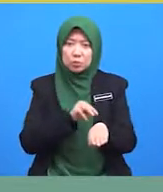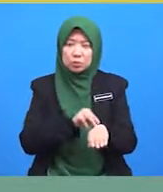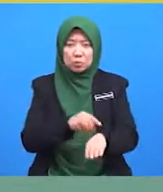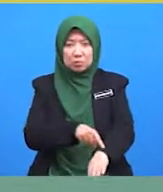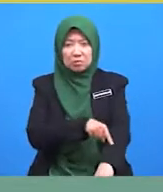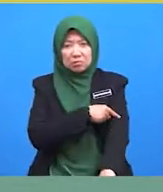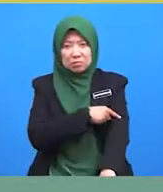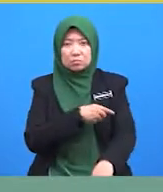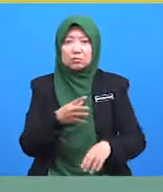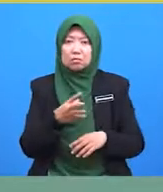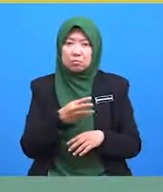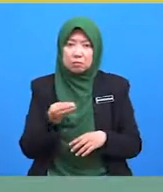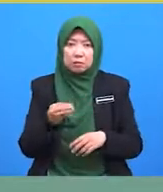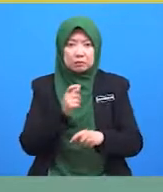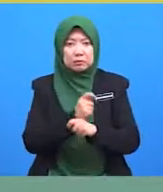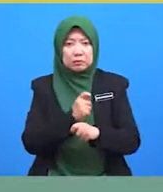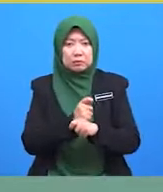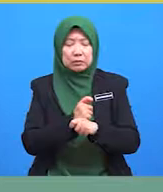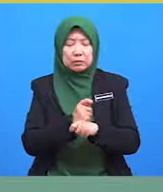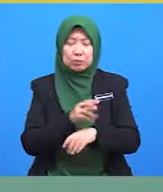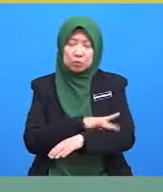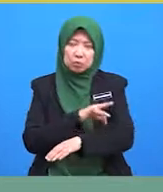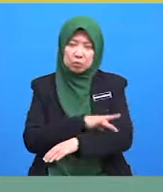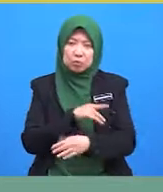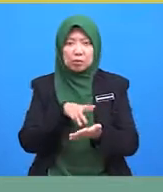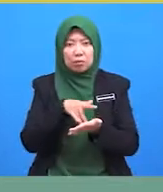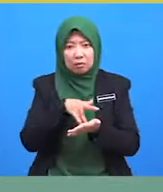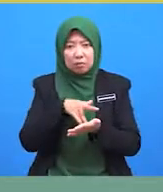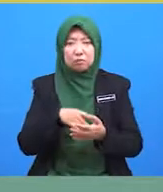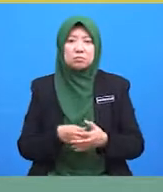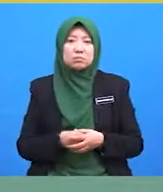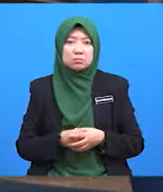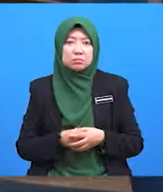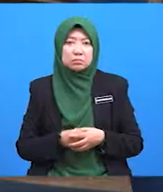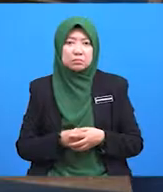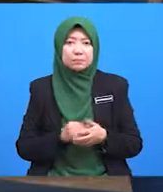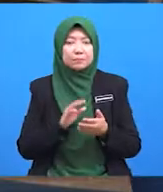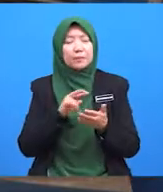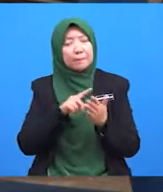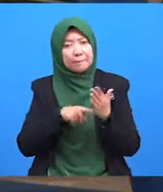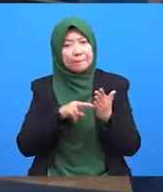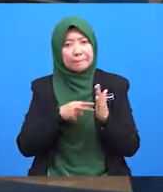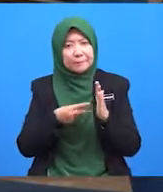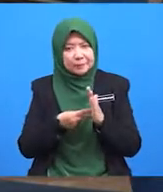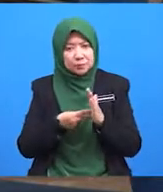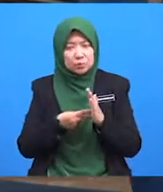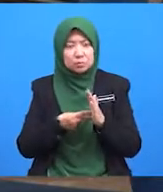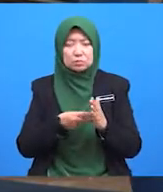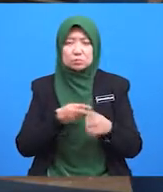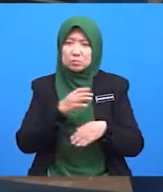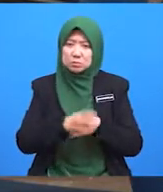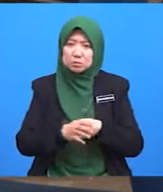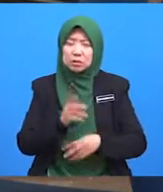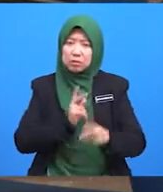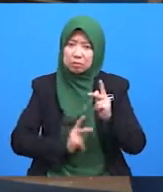terlalu panjang dan daya tahan kulit pelanggan yang lemah. Apa yang dimaksudkan dengan kelecuhan kimia?